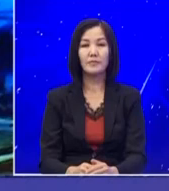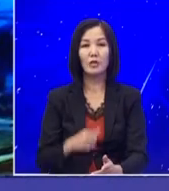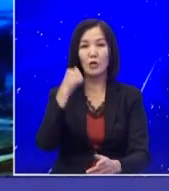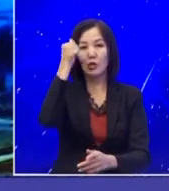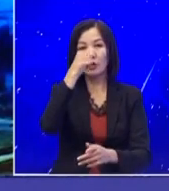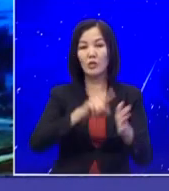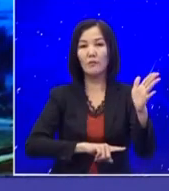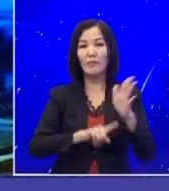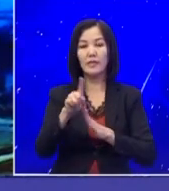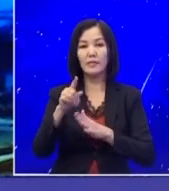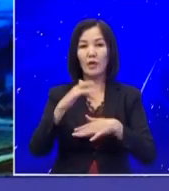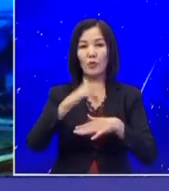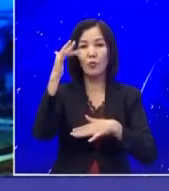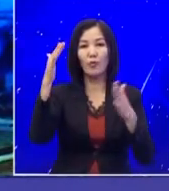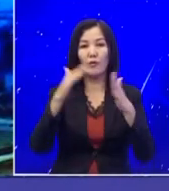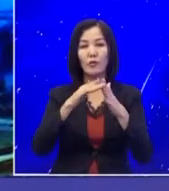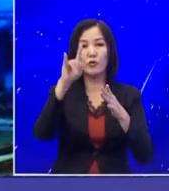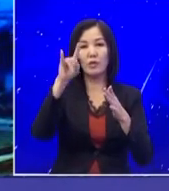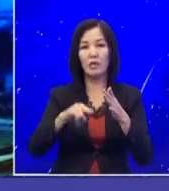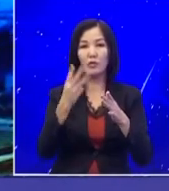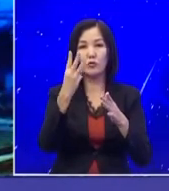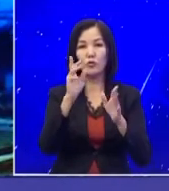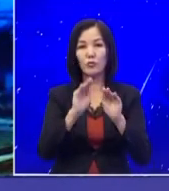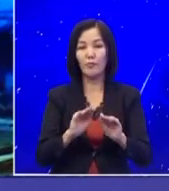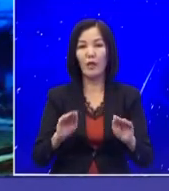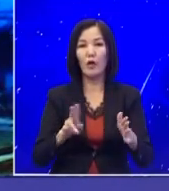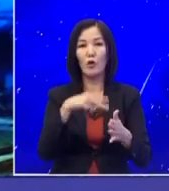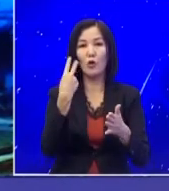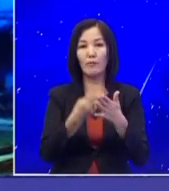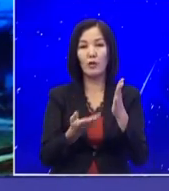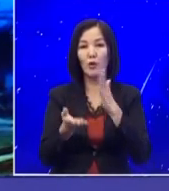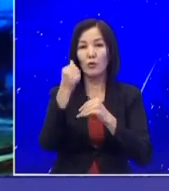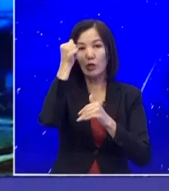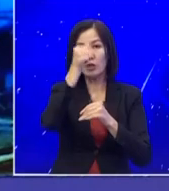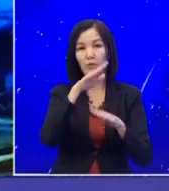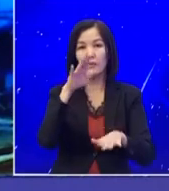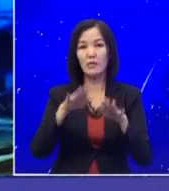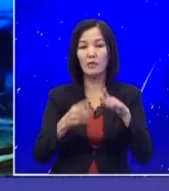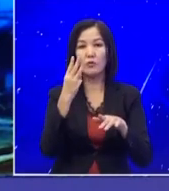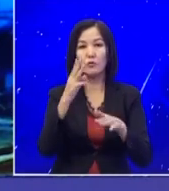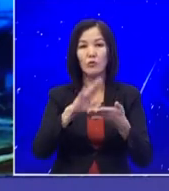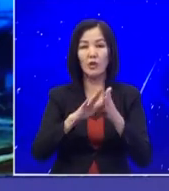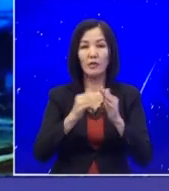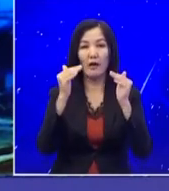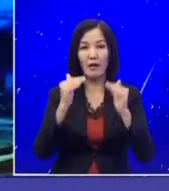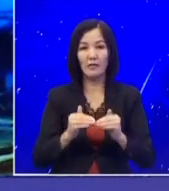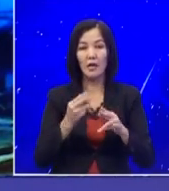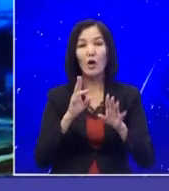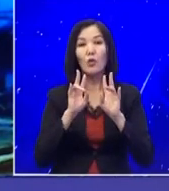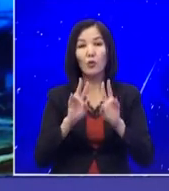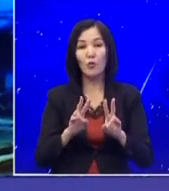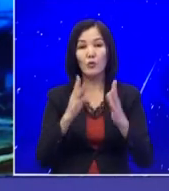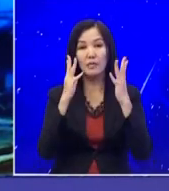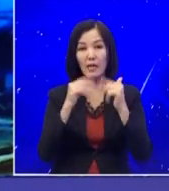Жыл басынан көп қабатты үй терезелерінен 3 бала құлап кеткен. Бұл өткен жылмен салыстырғанда 3 жағдайға аз болып тұр. Десе де